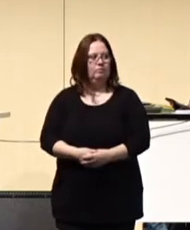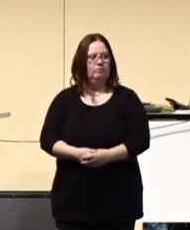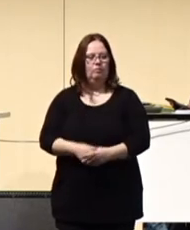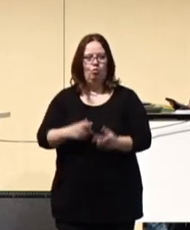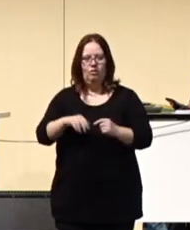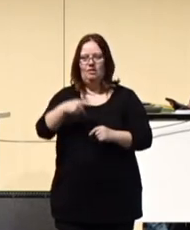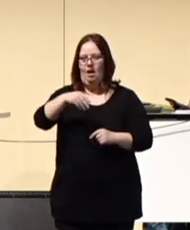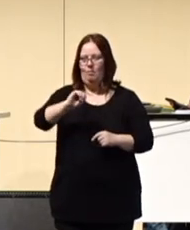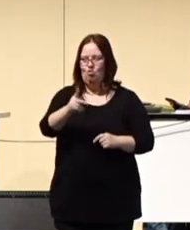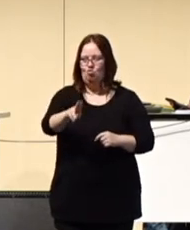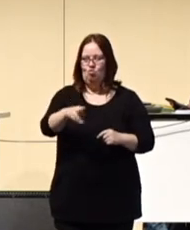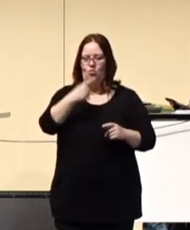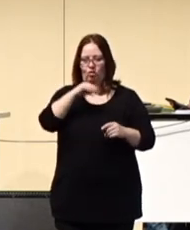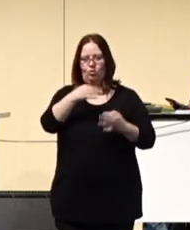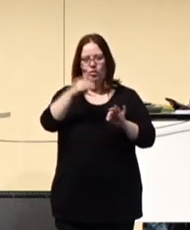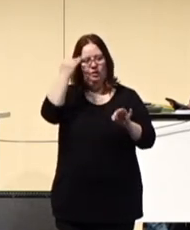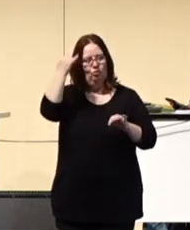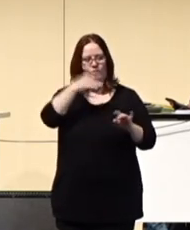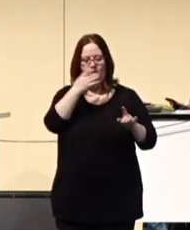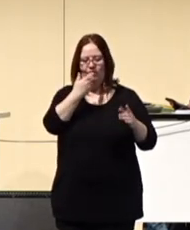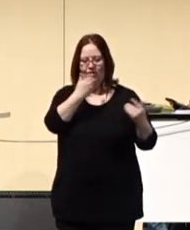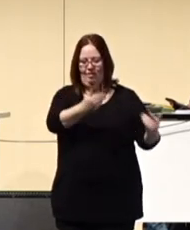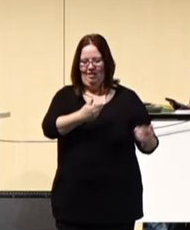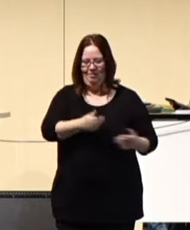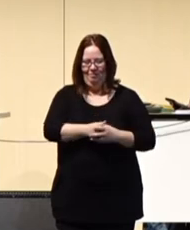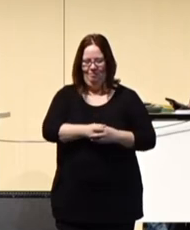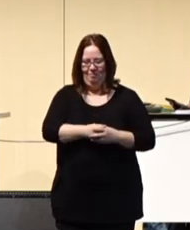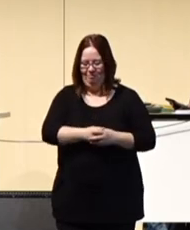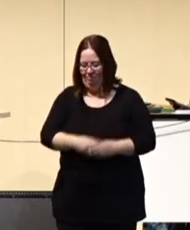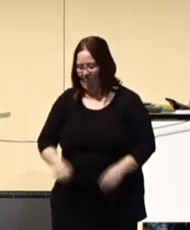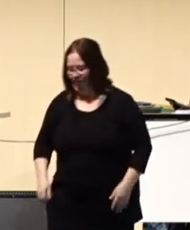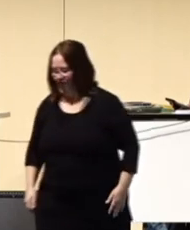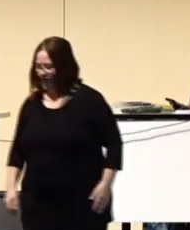MPU für Bachmann und Taufkirch wäre eine gute Idee. Vielen Dank für die Beantwortung der Frage.